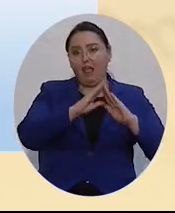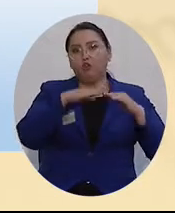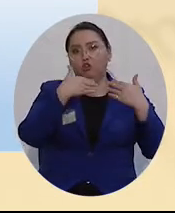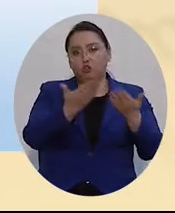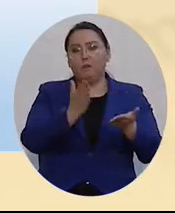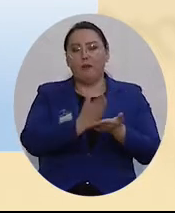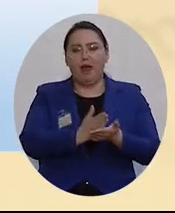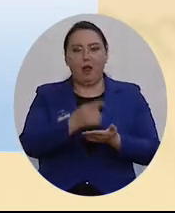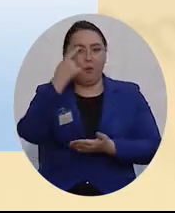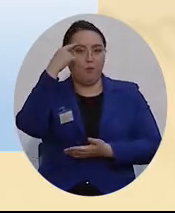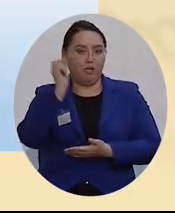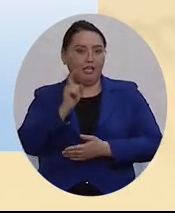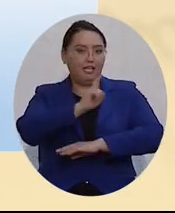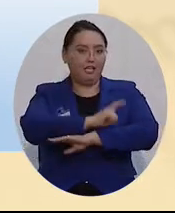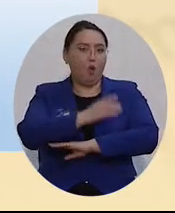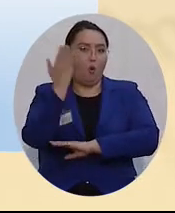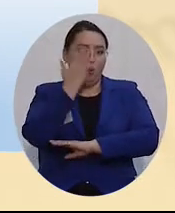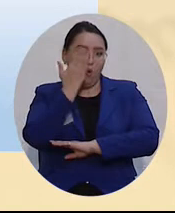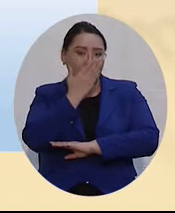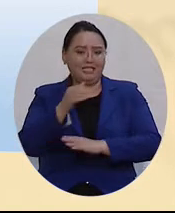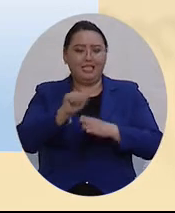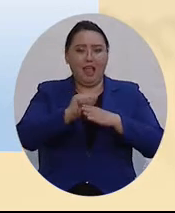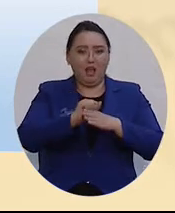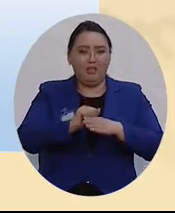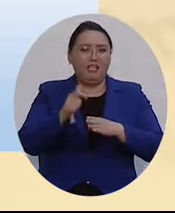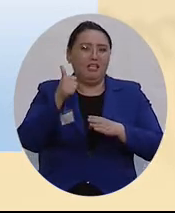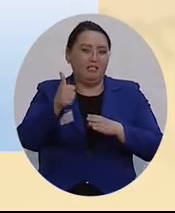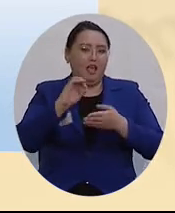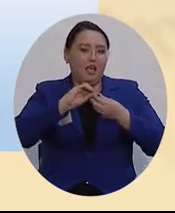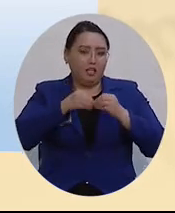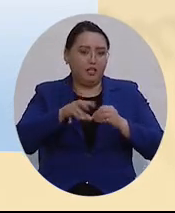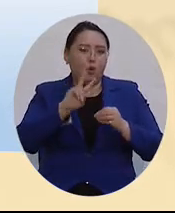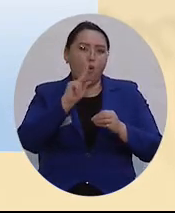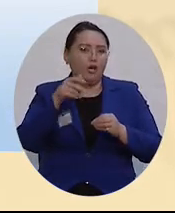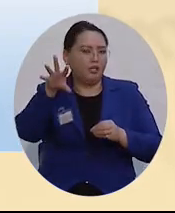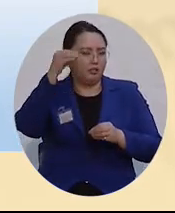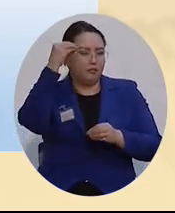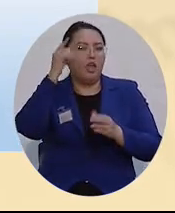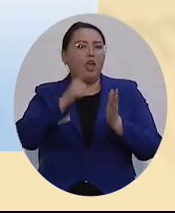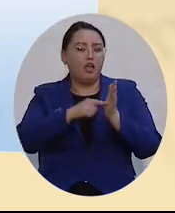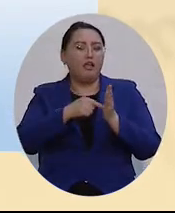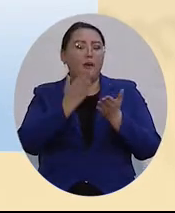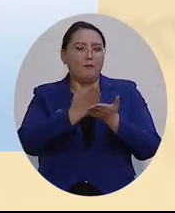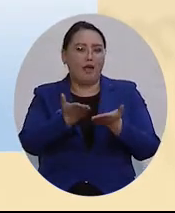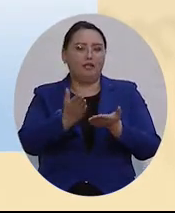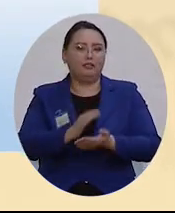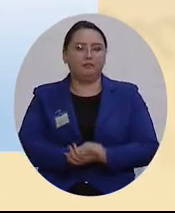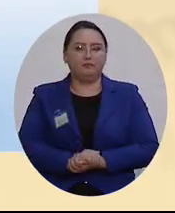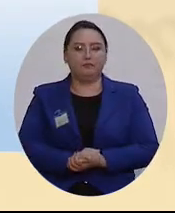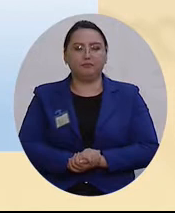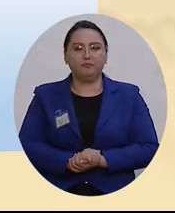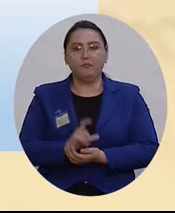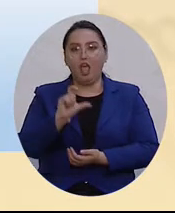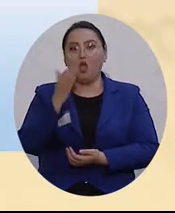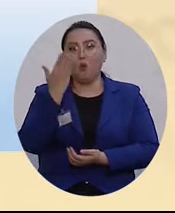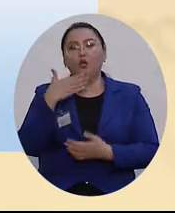бичгийн хичээл маань унших даалгаврыг тогтмол хийж үгсийг нүдэн тогтоох шаардлагатай байдаг учраас багшнаас энэ ихийг уншиж